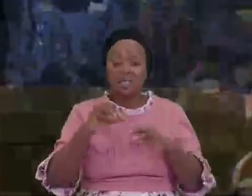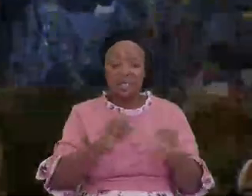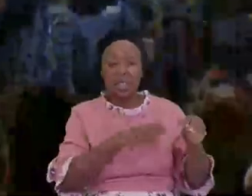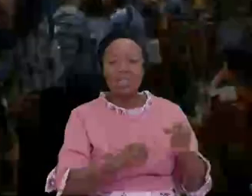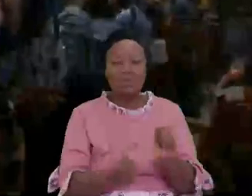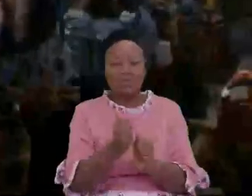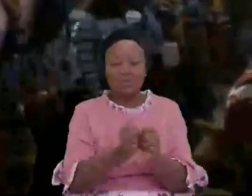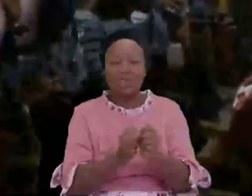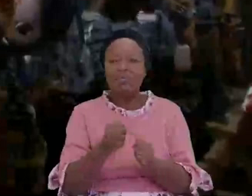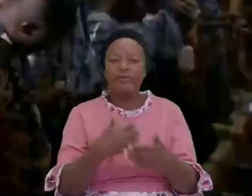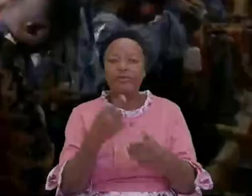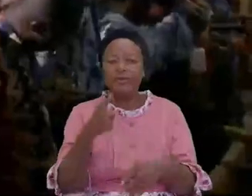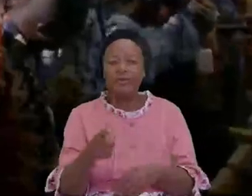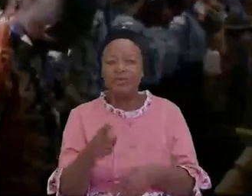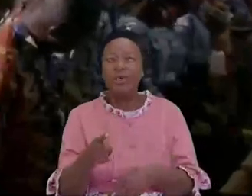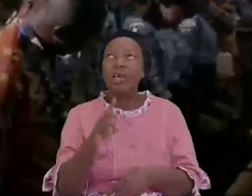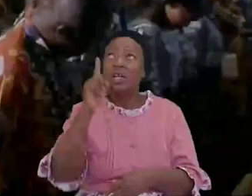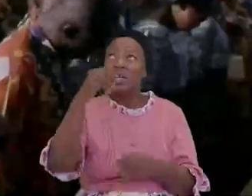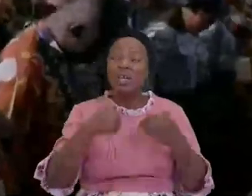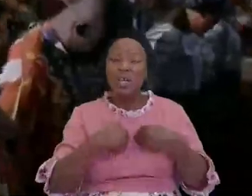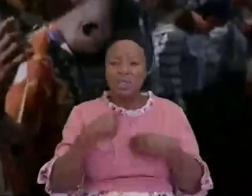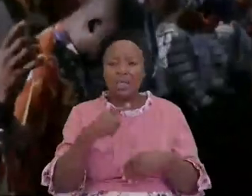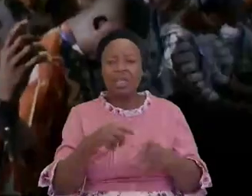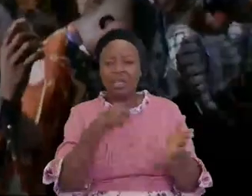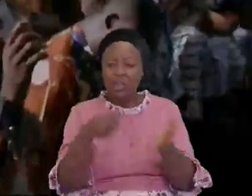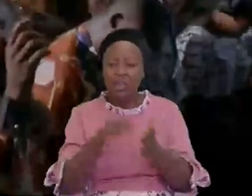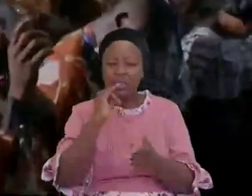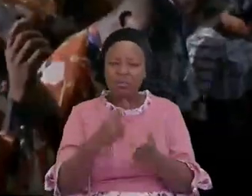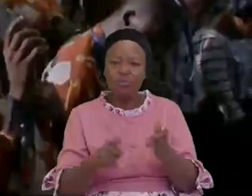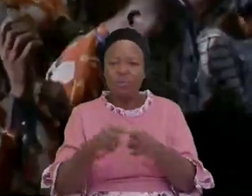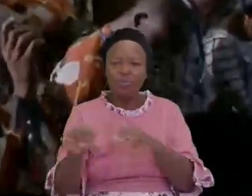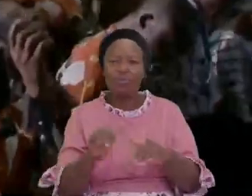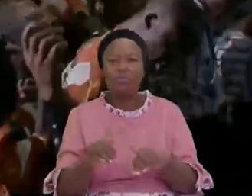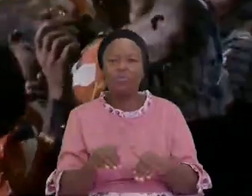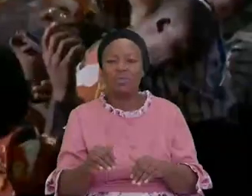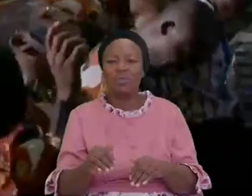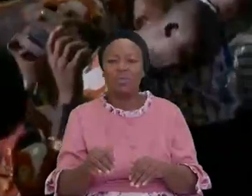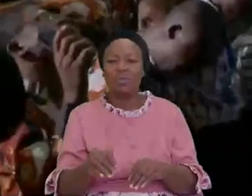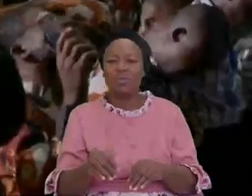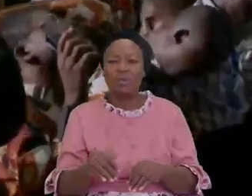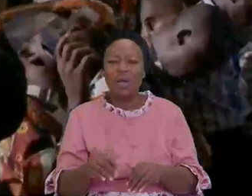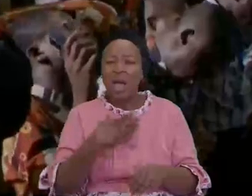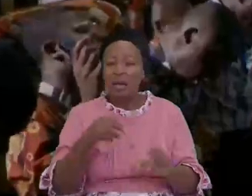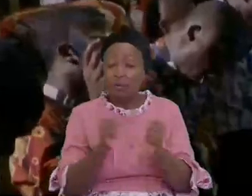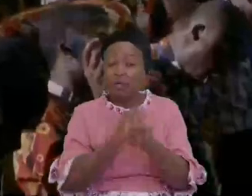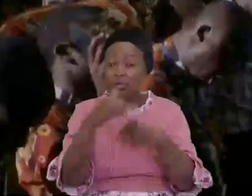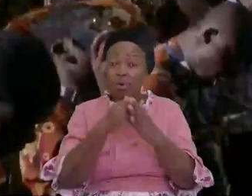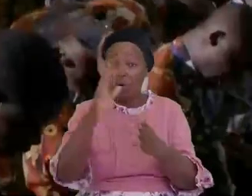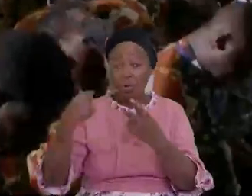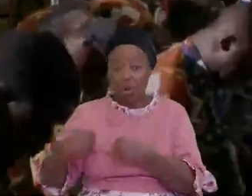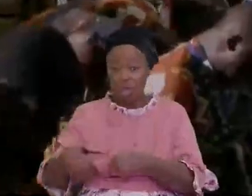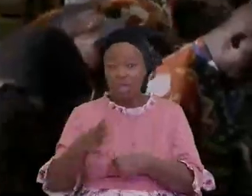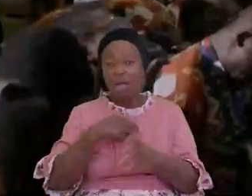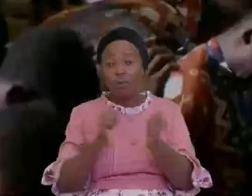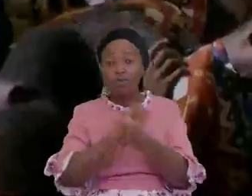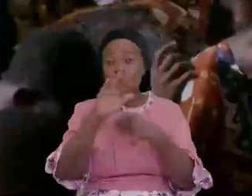Il a mis une couche devant toi. Il a dit, voici ce qu'il faut faire. De tout ton cœur,